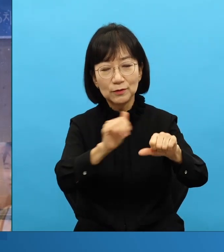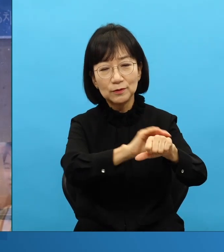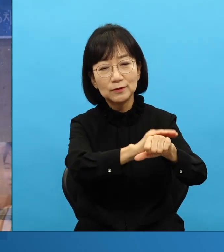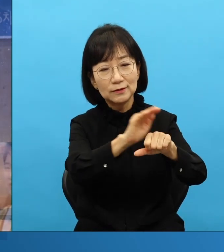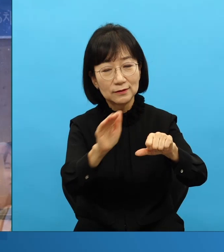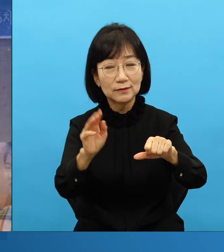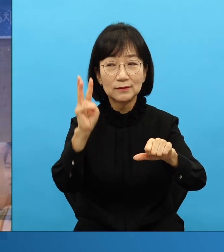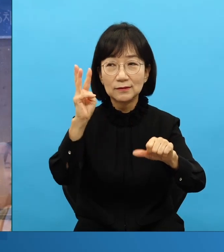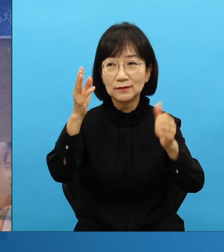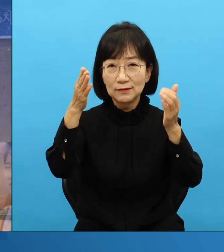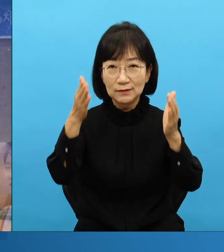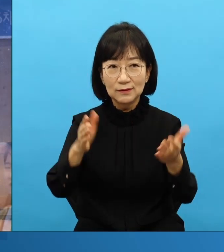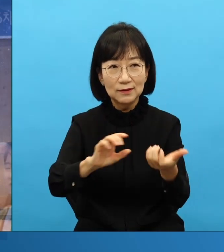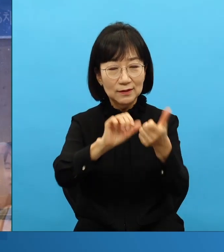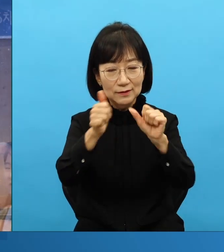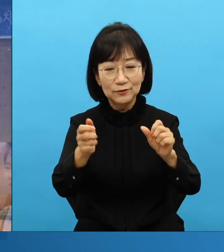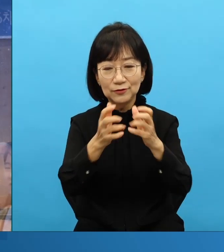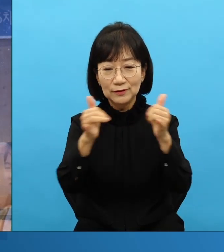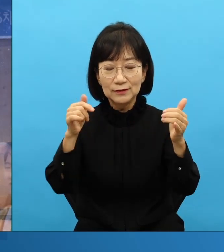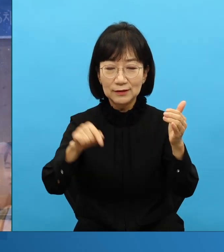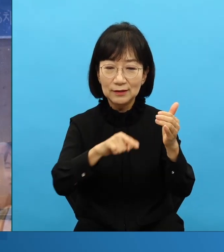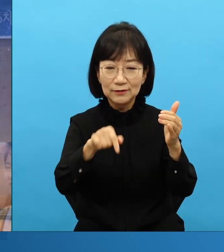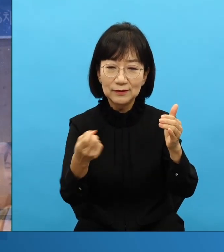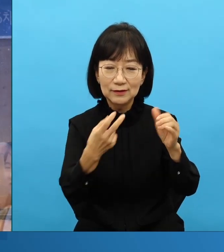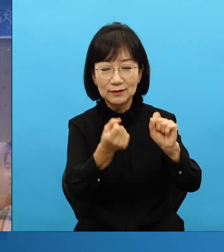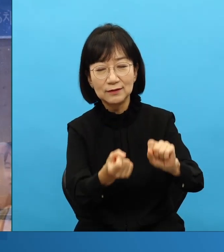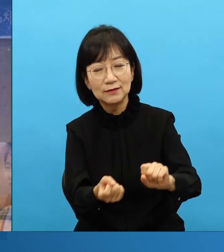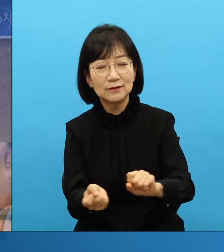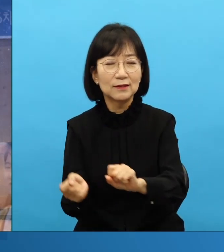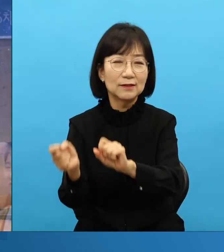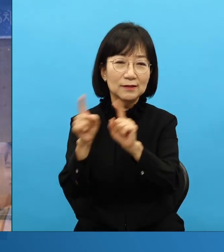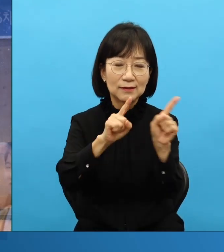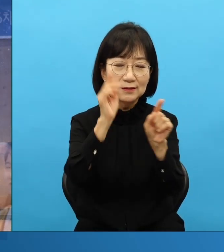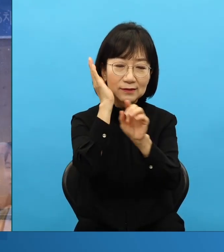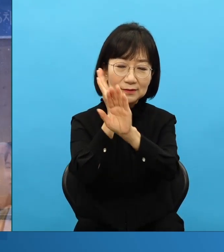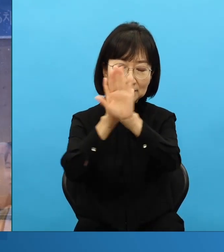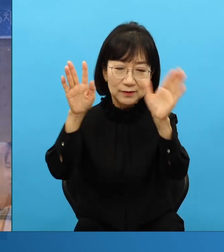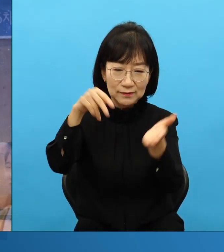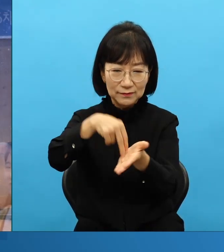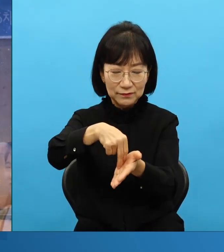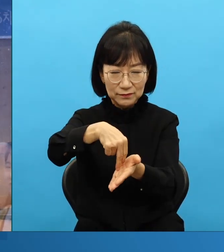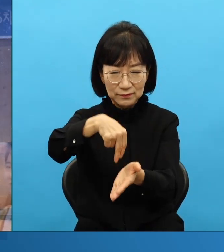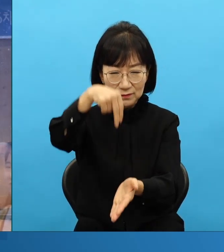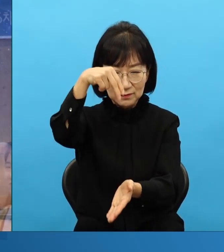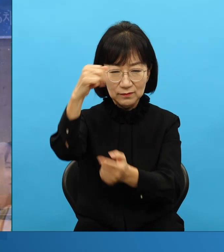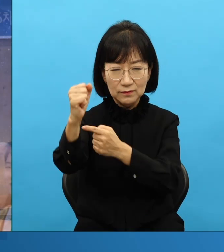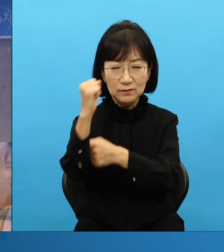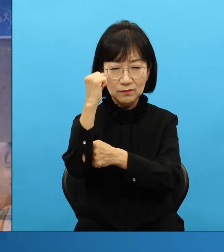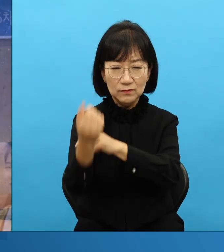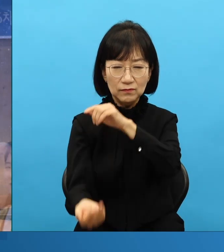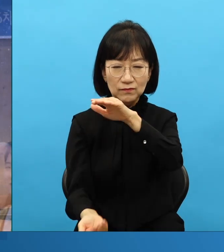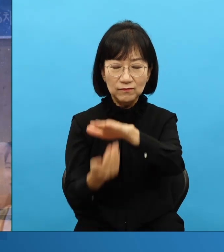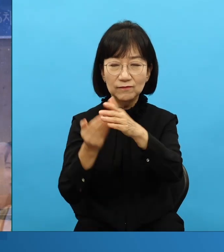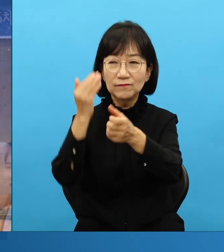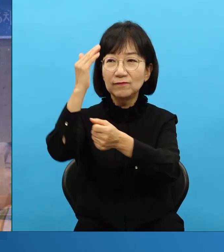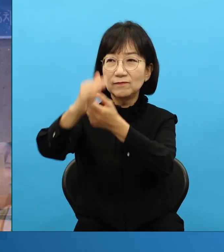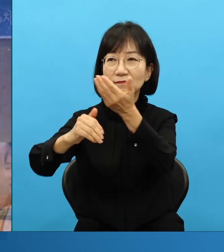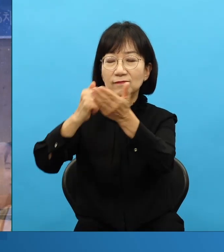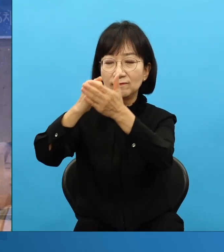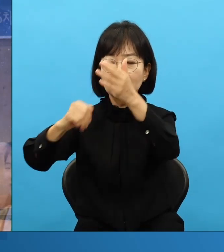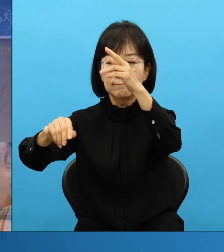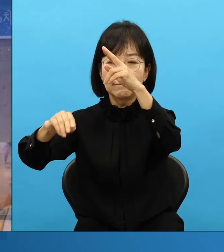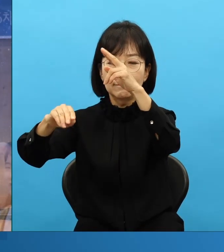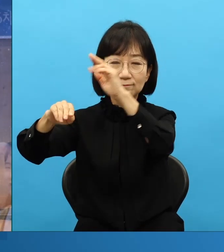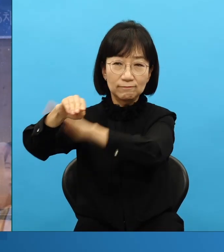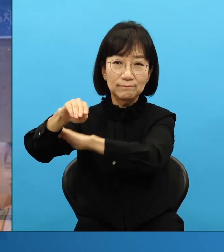죽으시고 장사한 지 사흘 만에 죽은 자 가운데서 다시 살아나시며 하늘에 오르사 전능하신 하나님